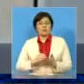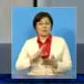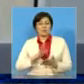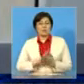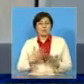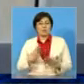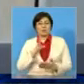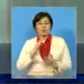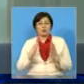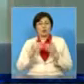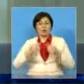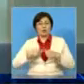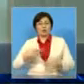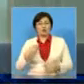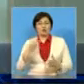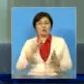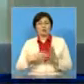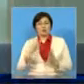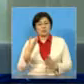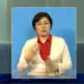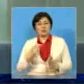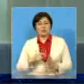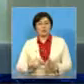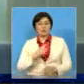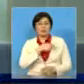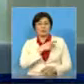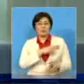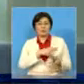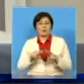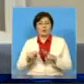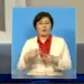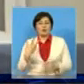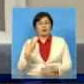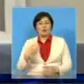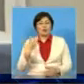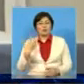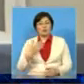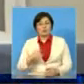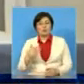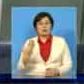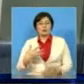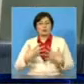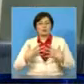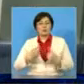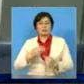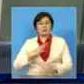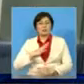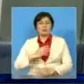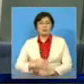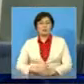Қазіргі таңда үй карантиніне 147 адам алынып, олар дәрігерлер бақылауында. 3544 адам жазылып шықты.